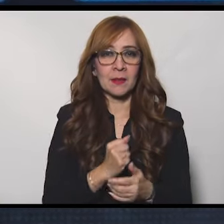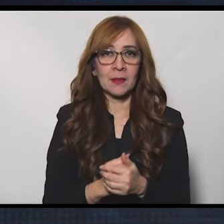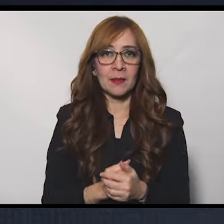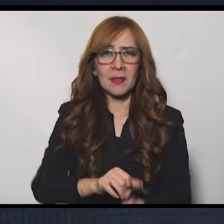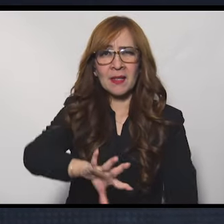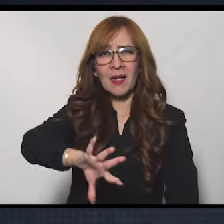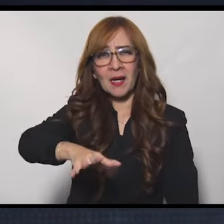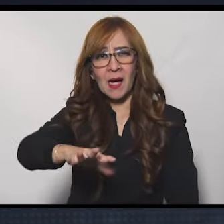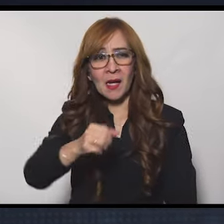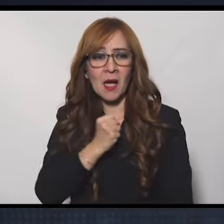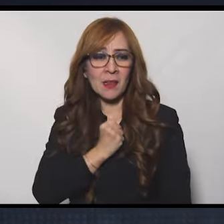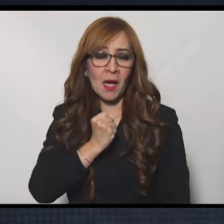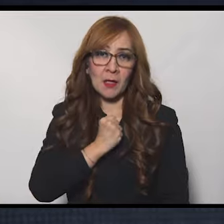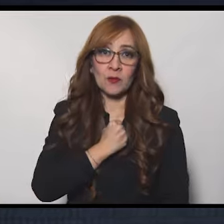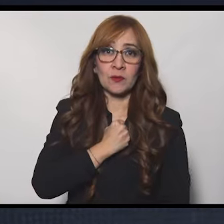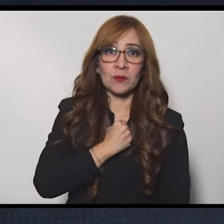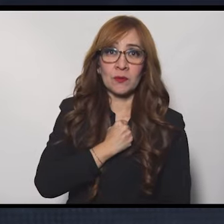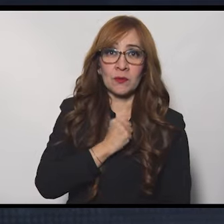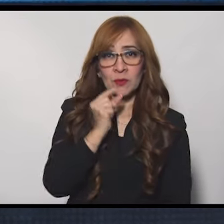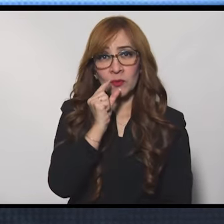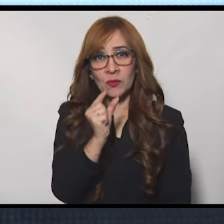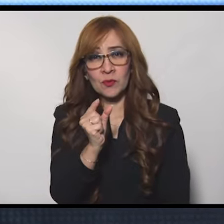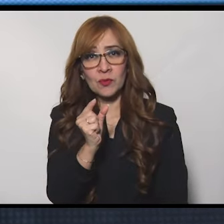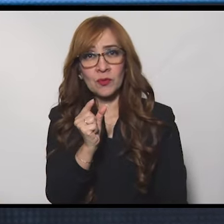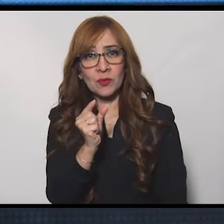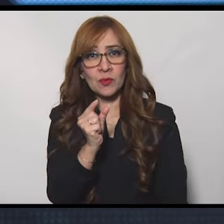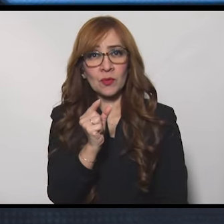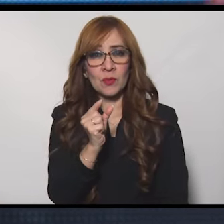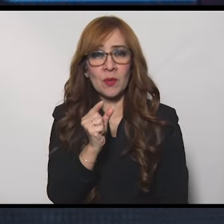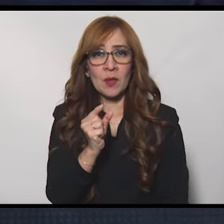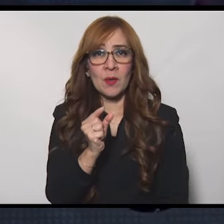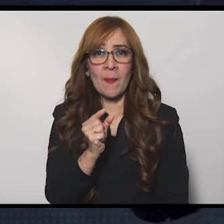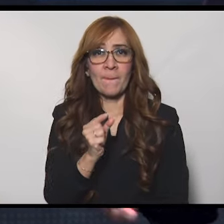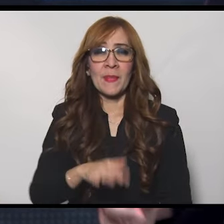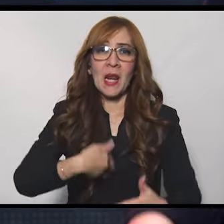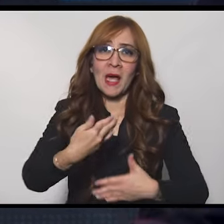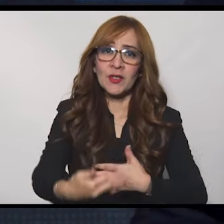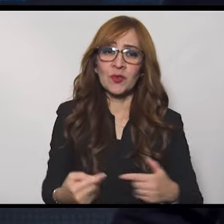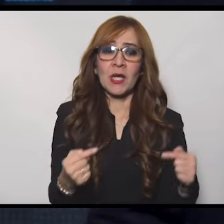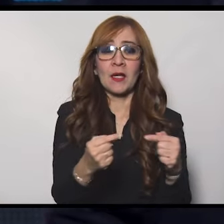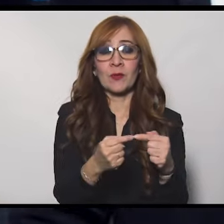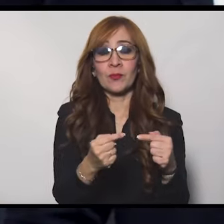Ada ketakutan, kita takut untuk menjalankan sebuah hubungan lagi.